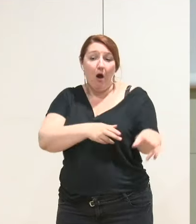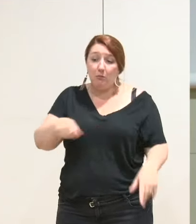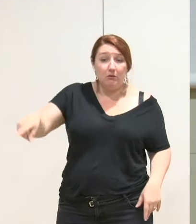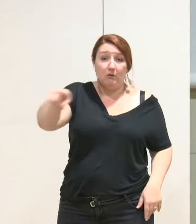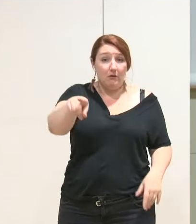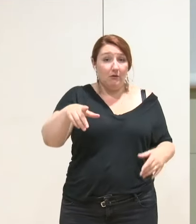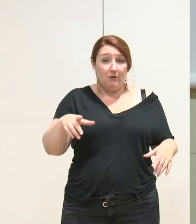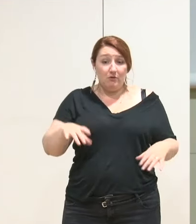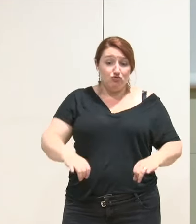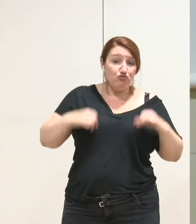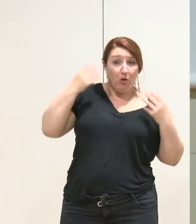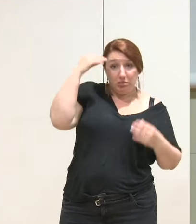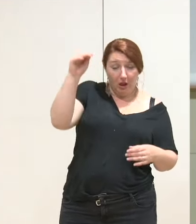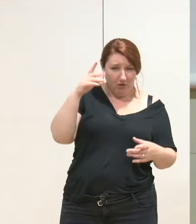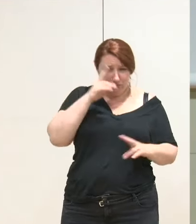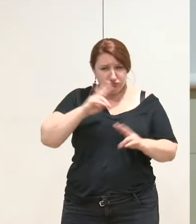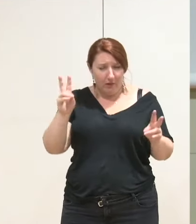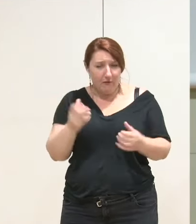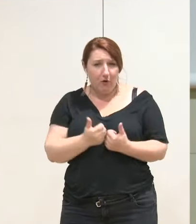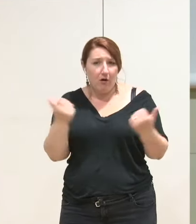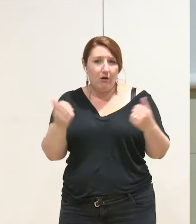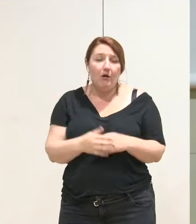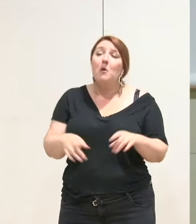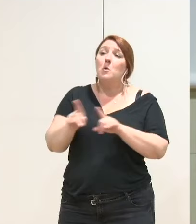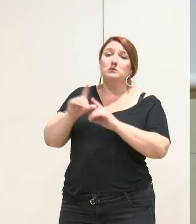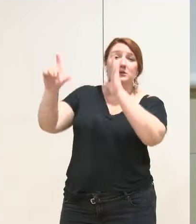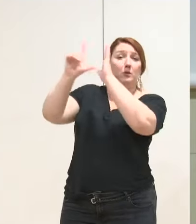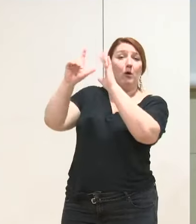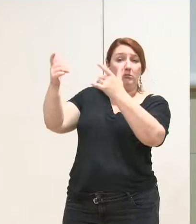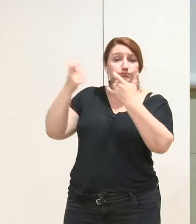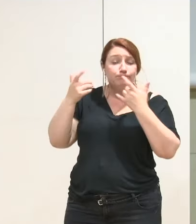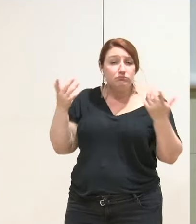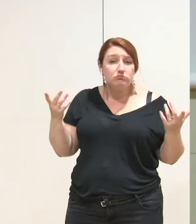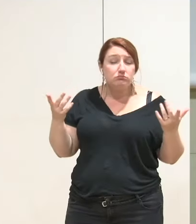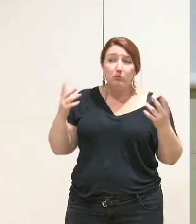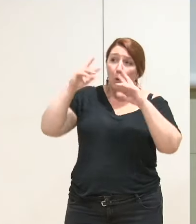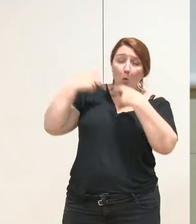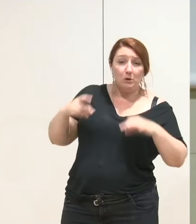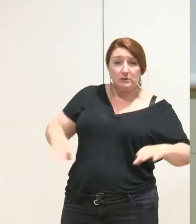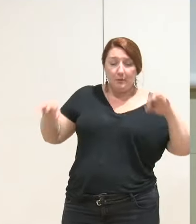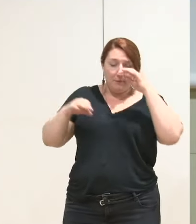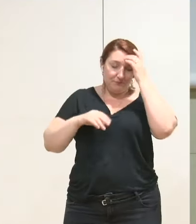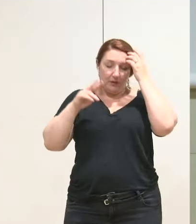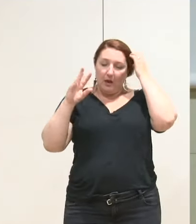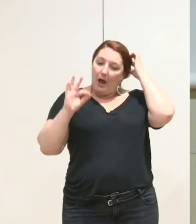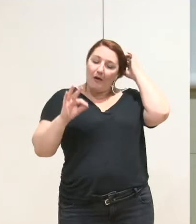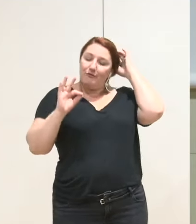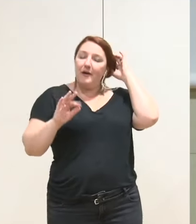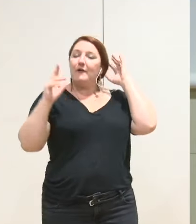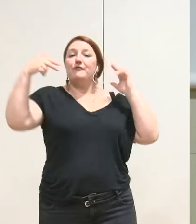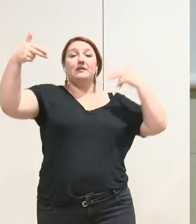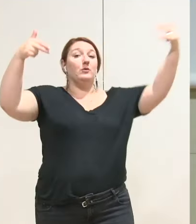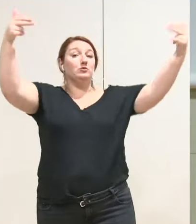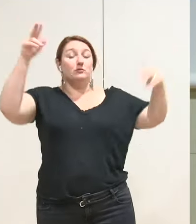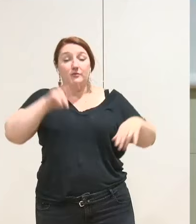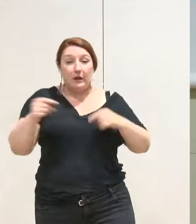cadre de cadre légal sur la vidéosurveillance je sais pas si c'est vraiment utile qu'on est sans cesse et sans cesse le débat c'est un